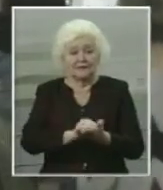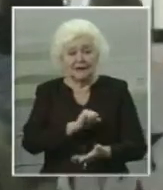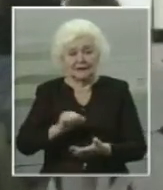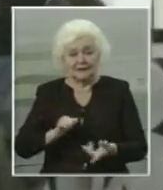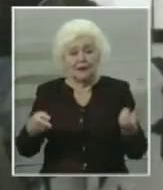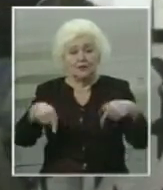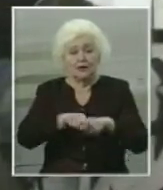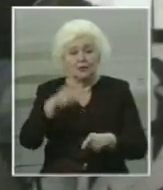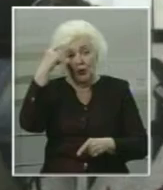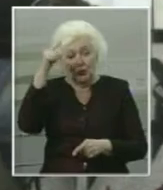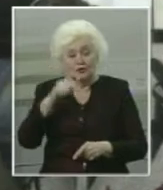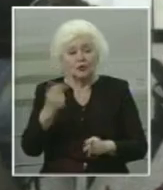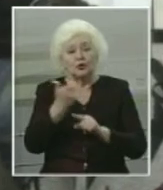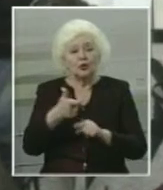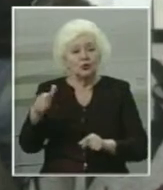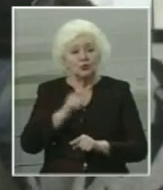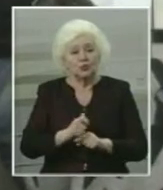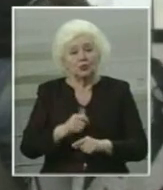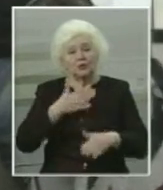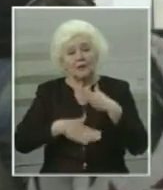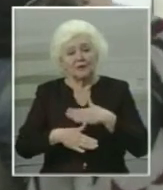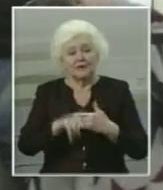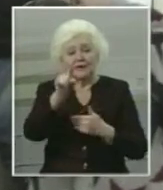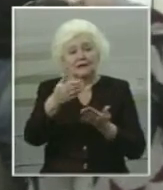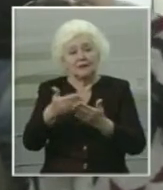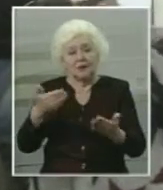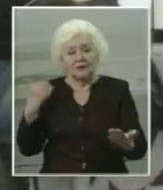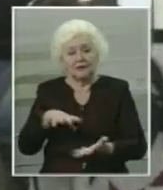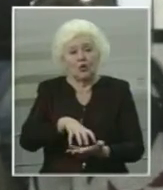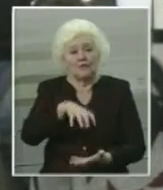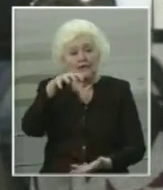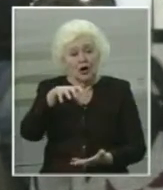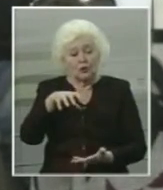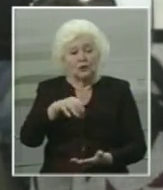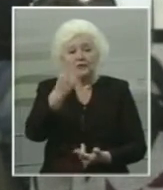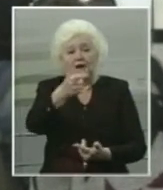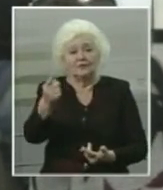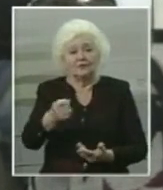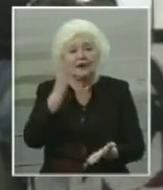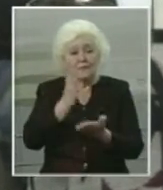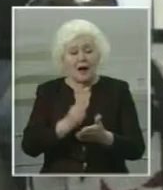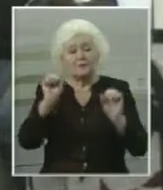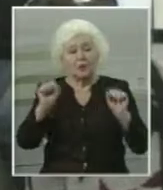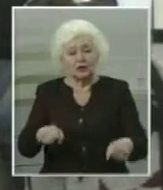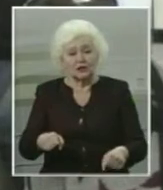такою творчістю. І дуже приємно, що напередодні Великодня маємо можливість